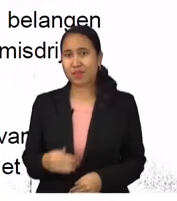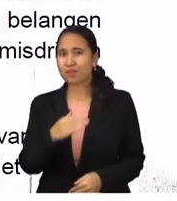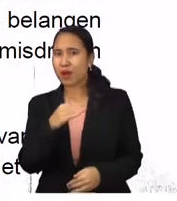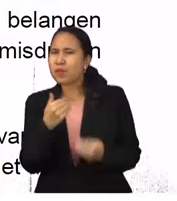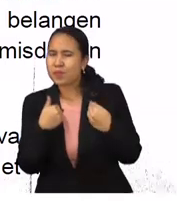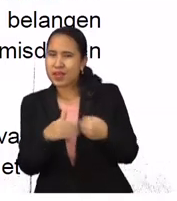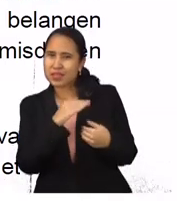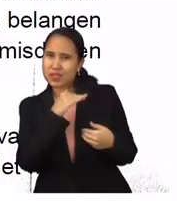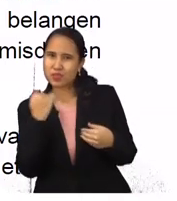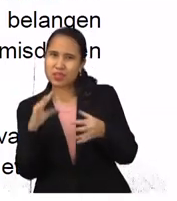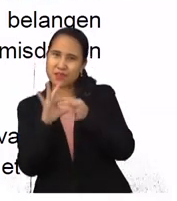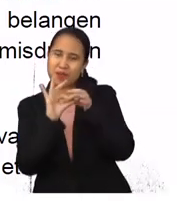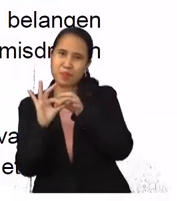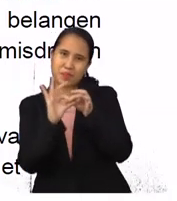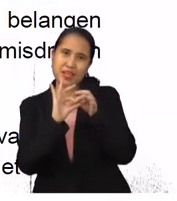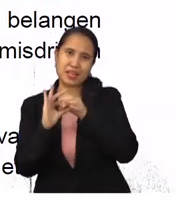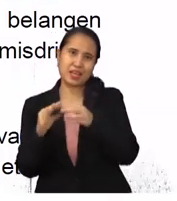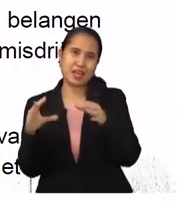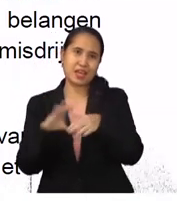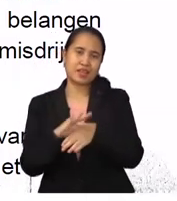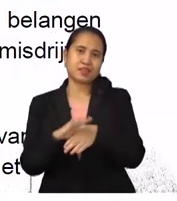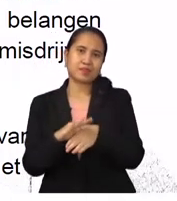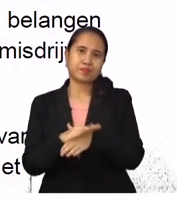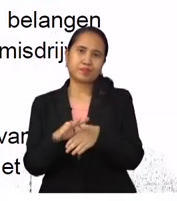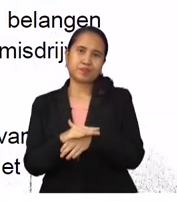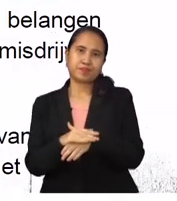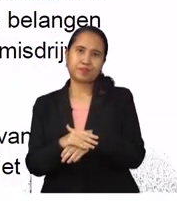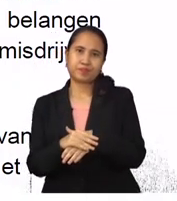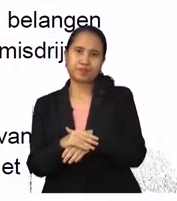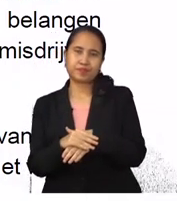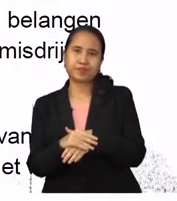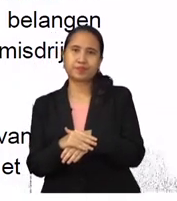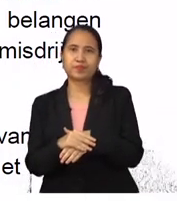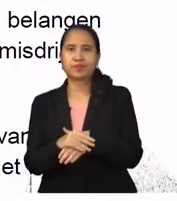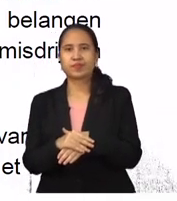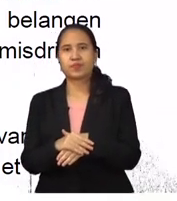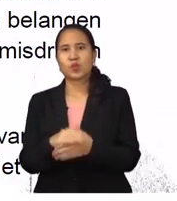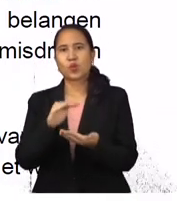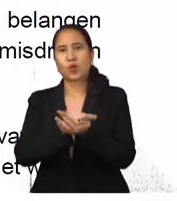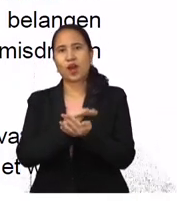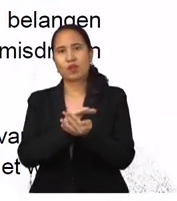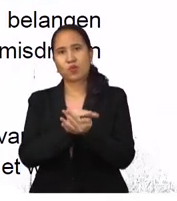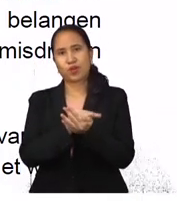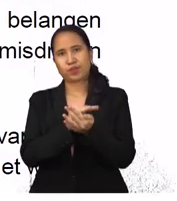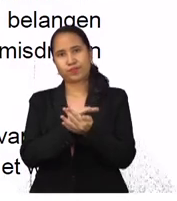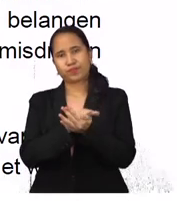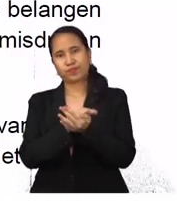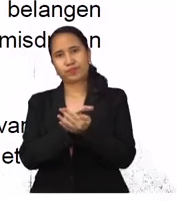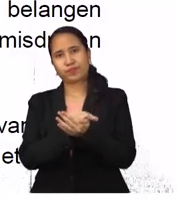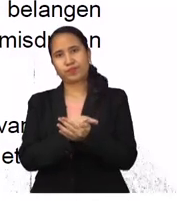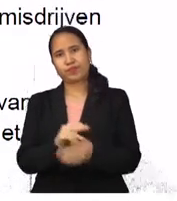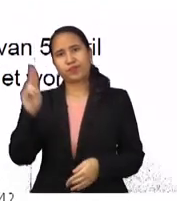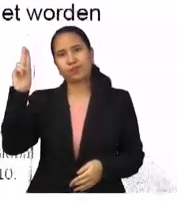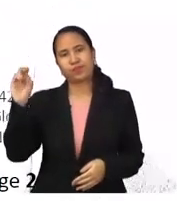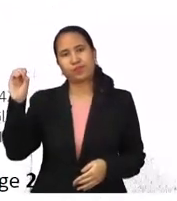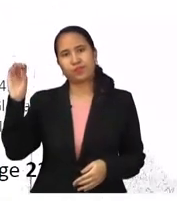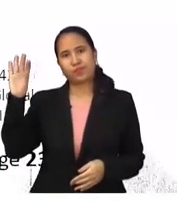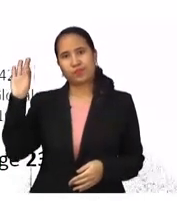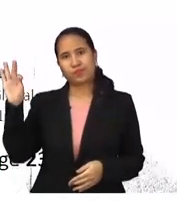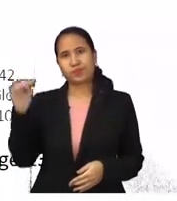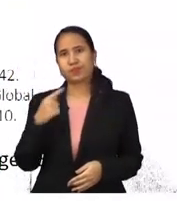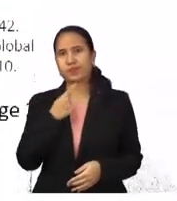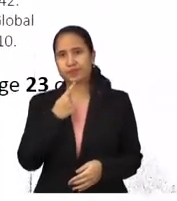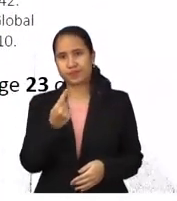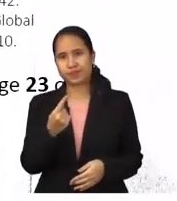die van de mogelijke verdachten van misdrijven genoemd in vermelde wet kunnen waarborgen. Het Hof komt echter tot het